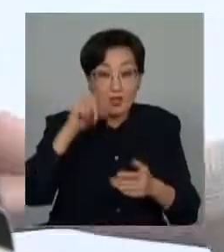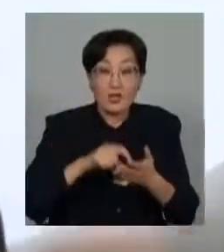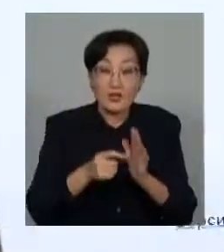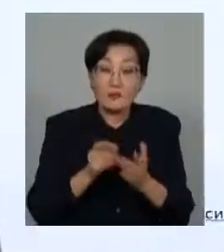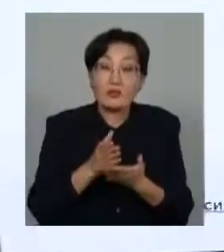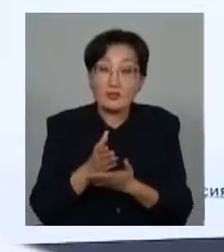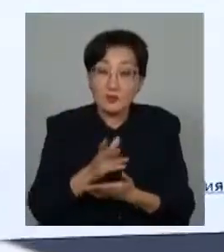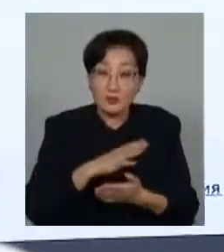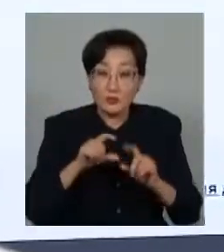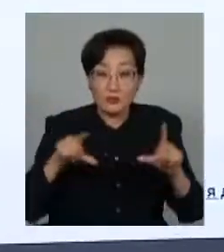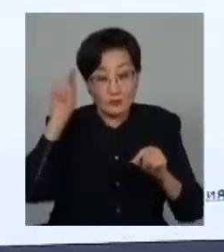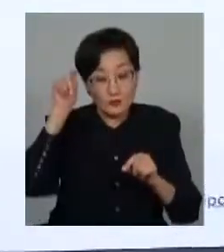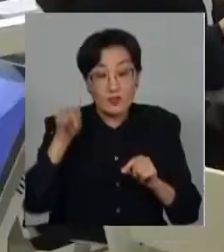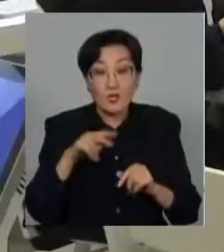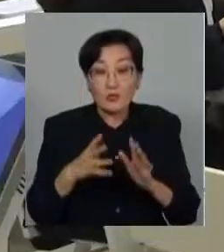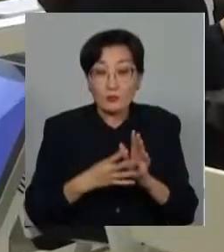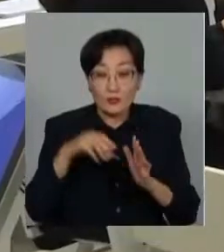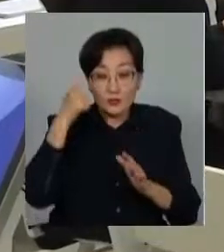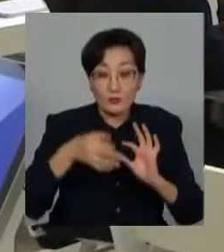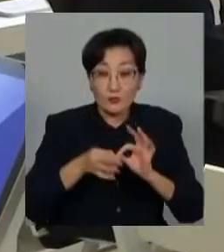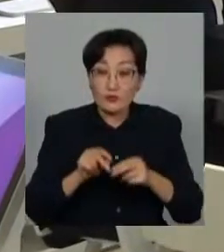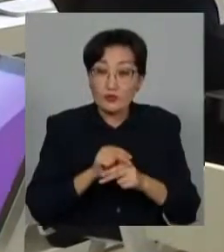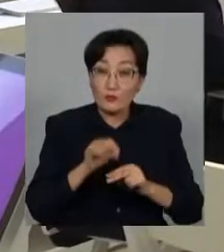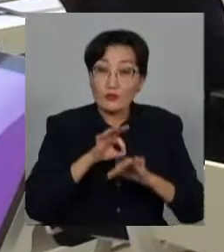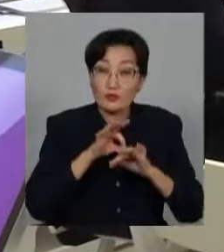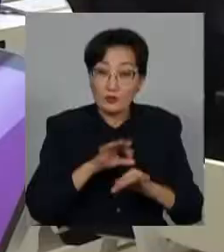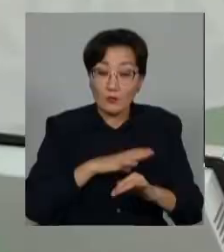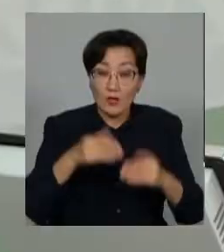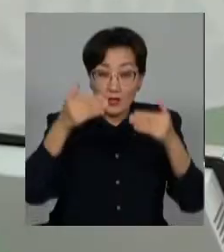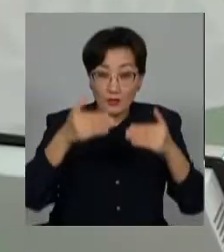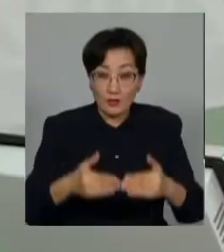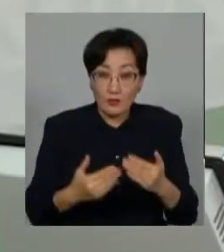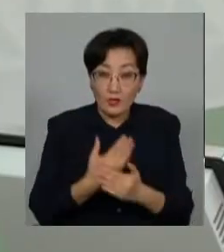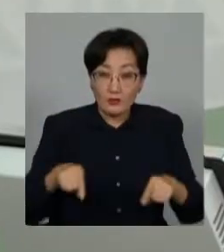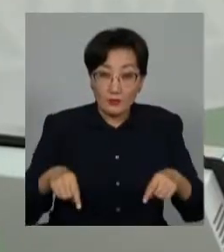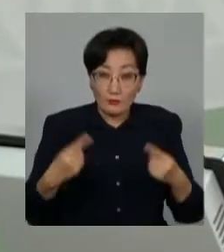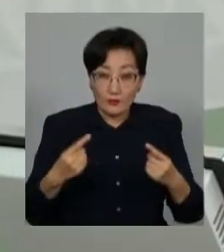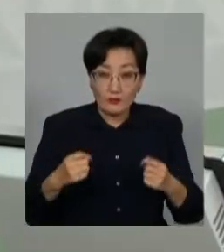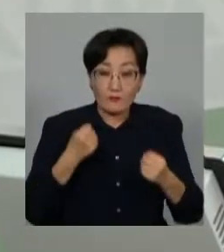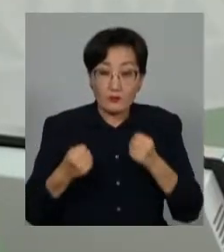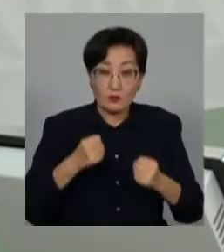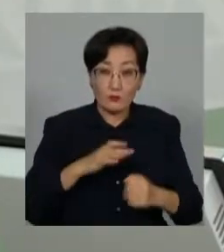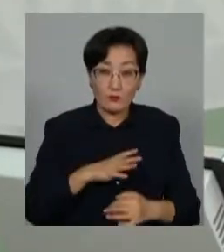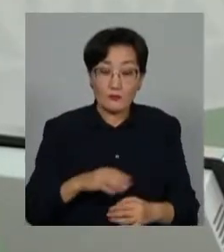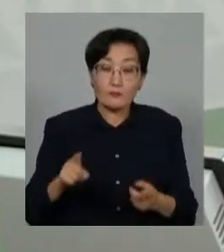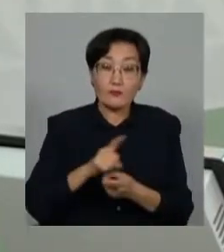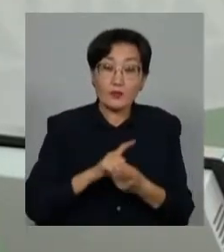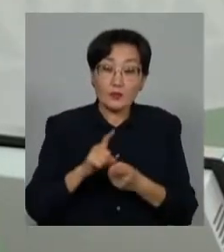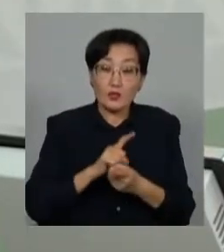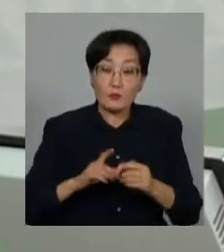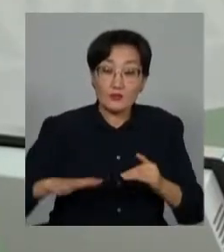Мектеп 2019 жылы күрделі жөндеуден өтіп, қабырғалары қайта бекітілген. Модернизациялық алынған